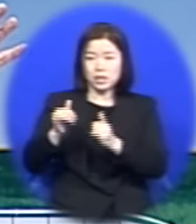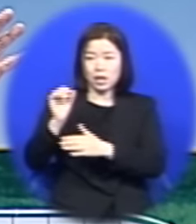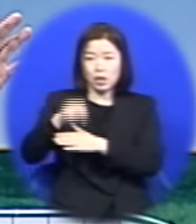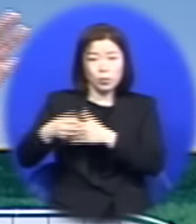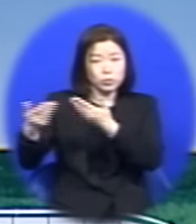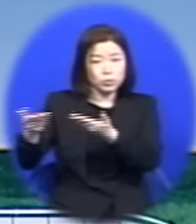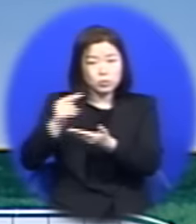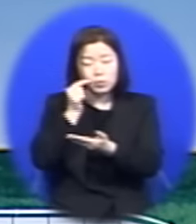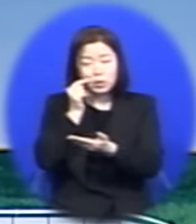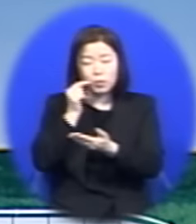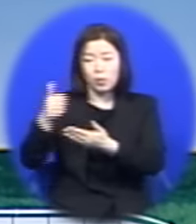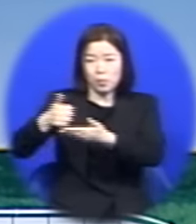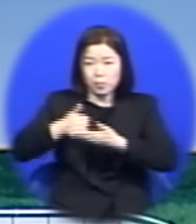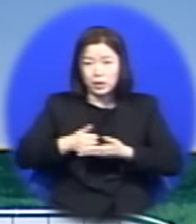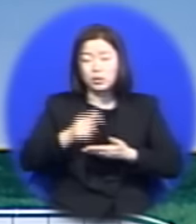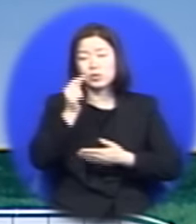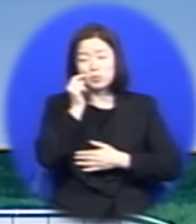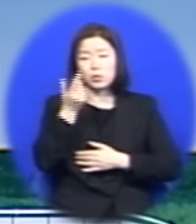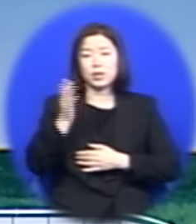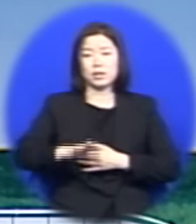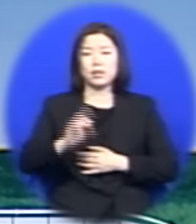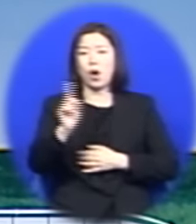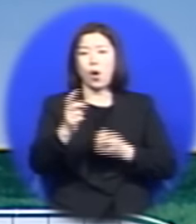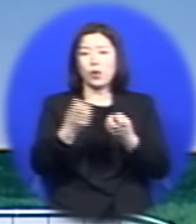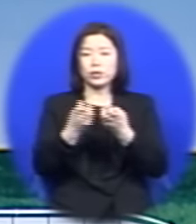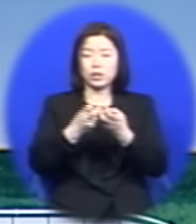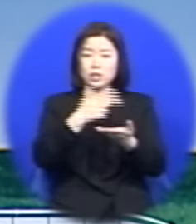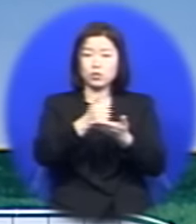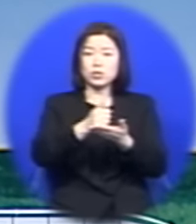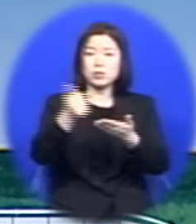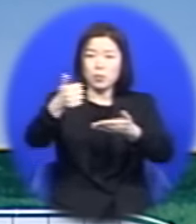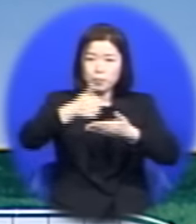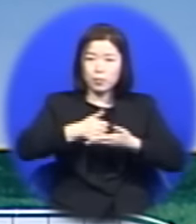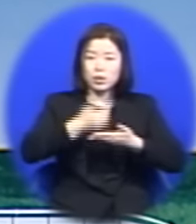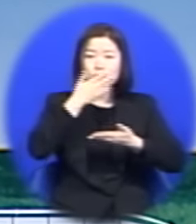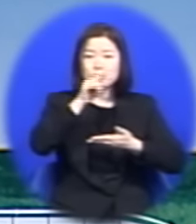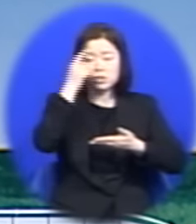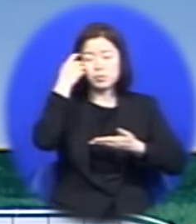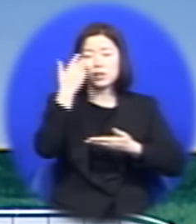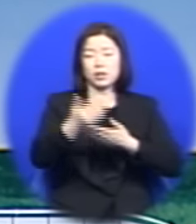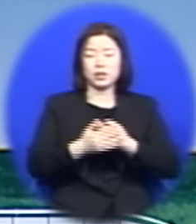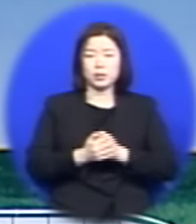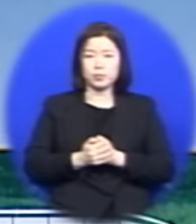못하고 받아주지 못하면서 어떻게 주님을 맞이할 수 있단 말입니까?